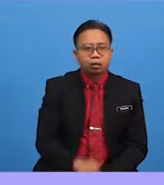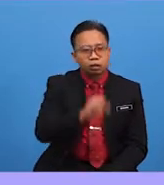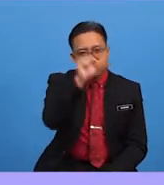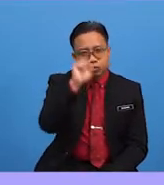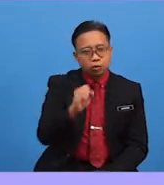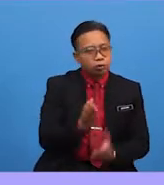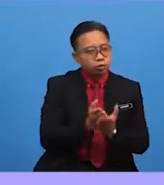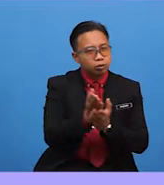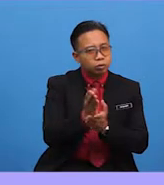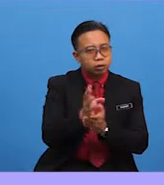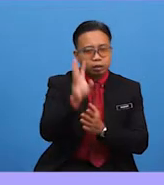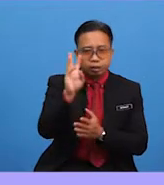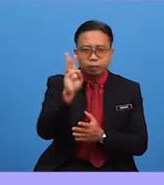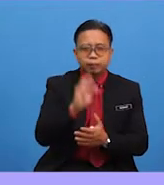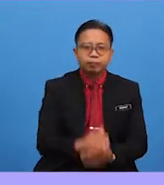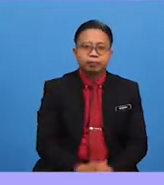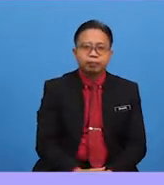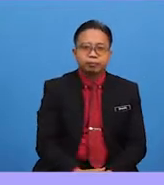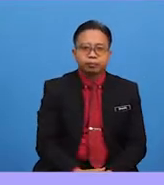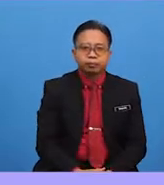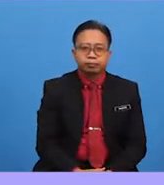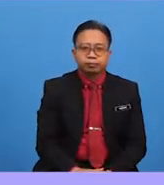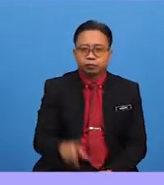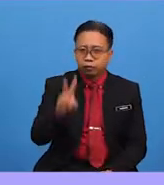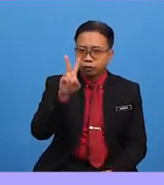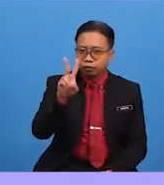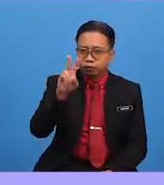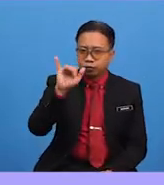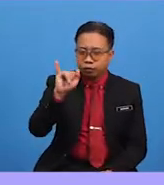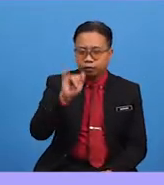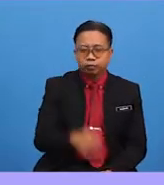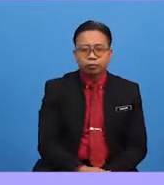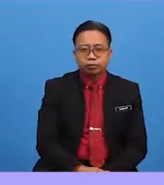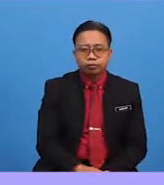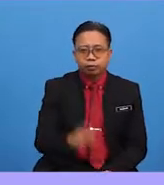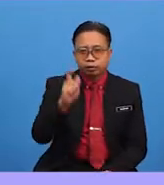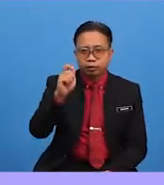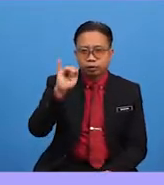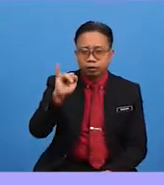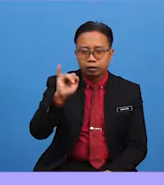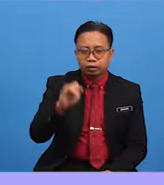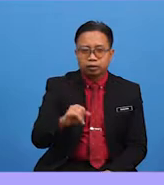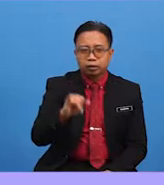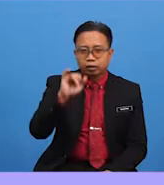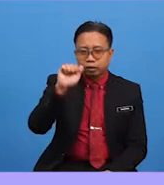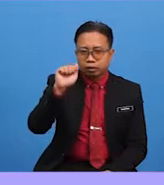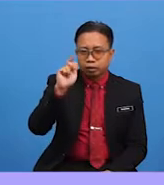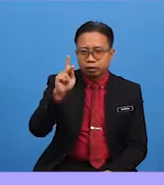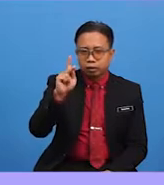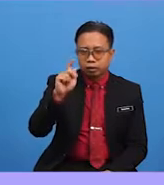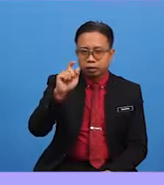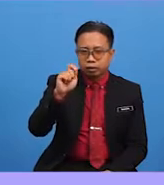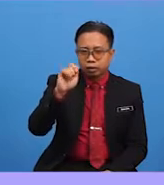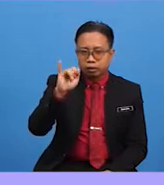Soalan yang seterusnya, yang keenam, vi, ti, ak,